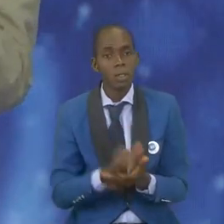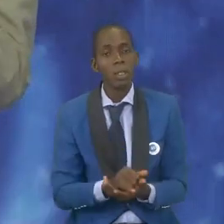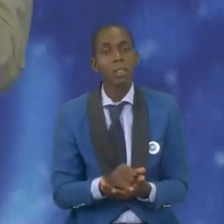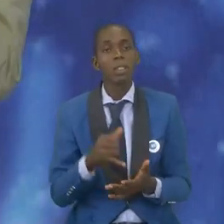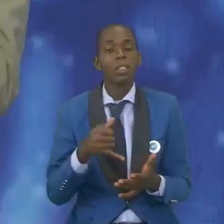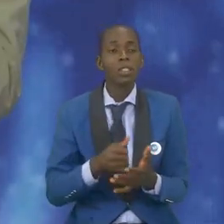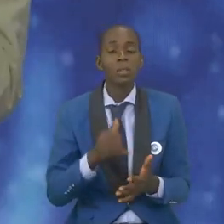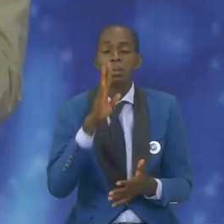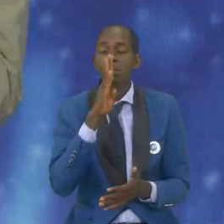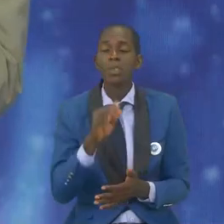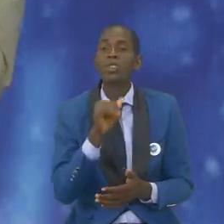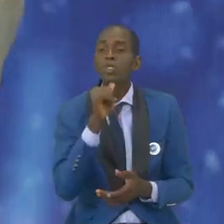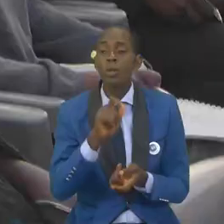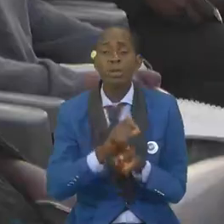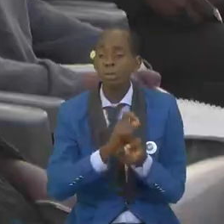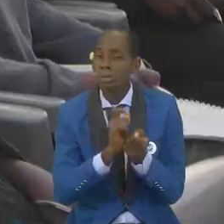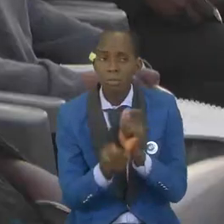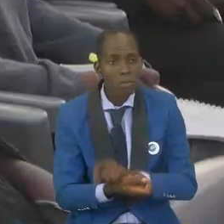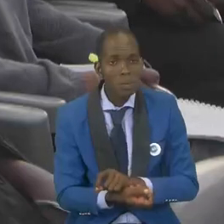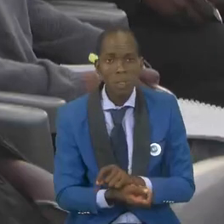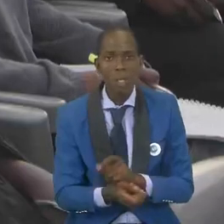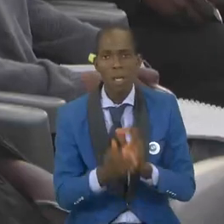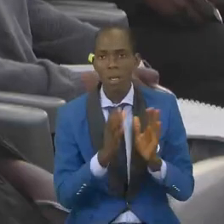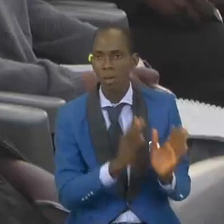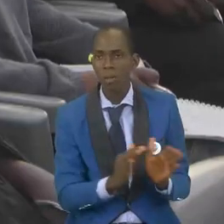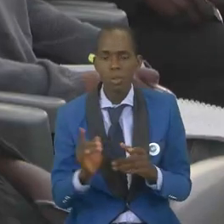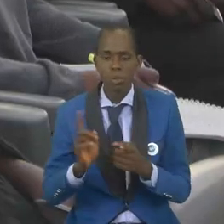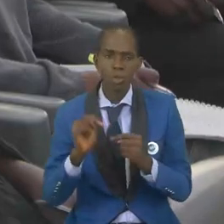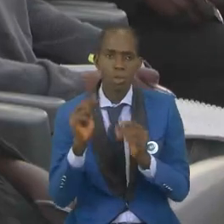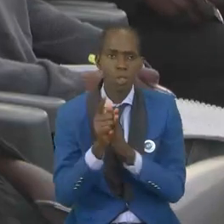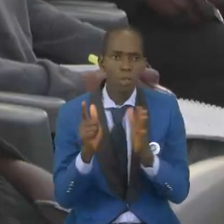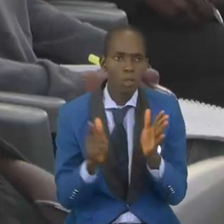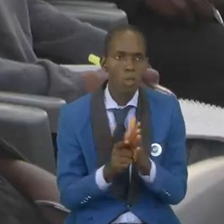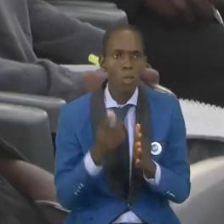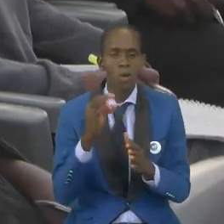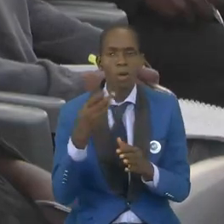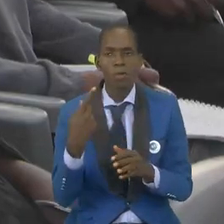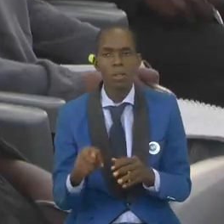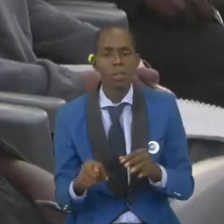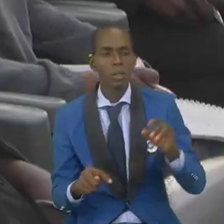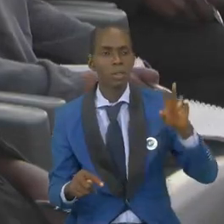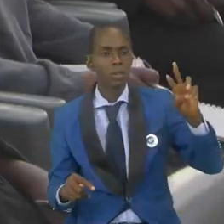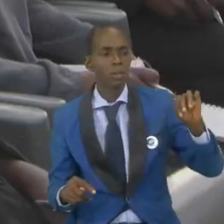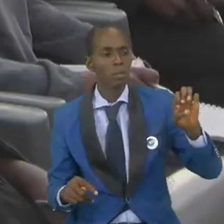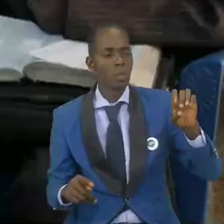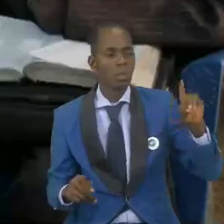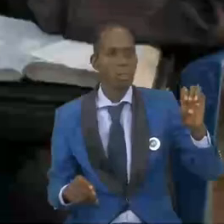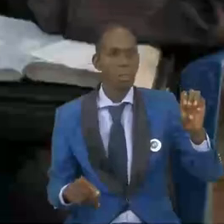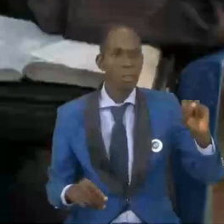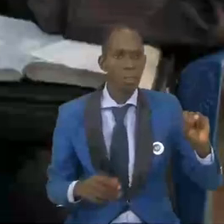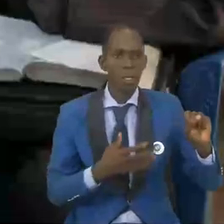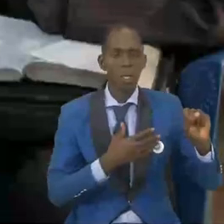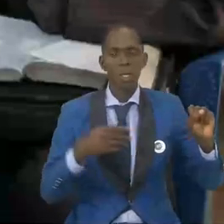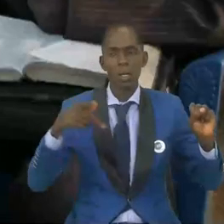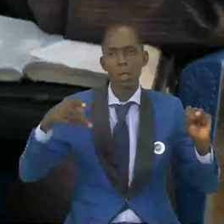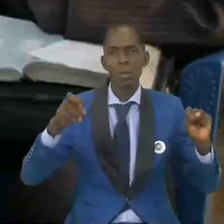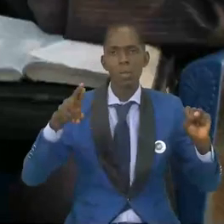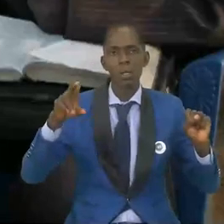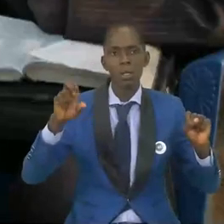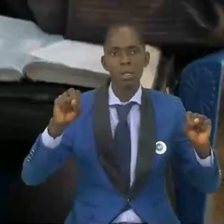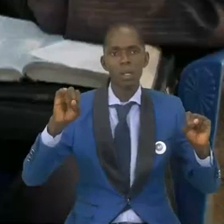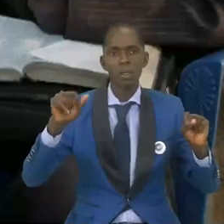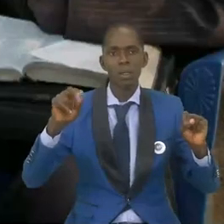décret afin qu'il soit irrévocable selon la loi des Mèdes et des Perses